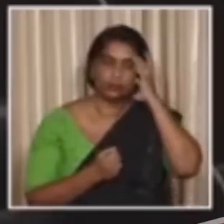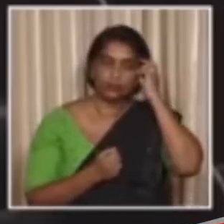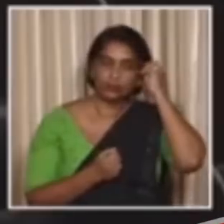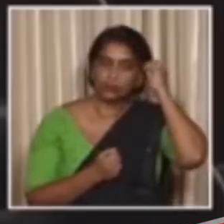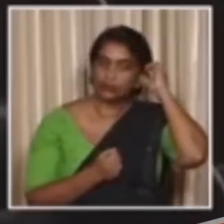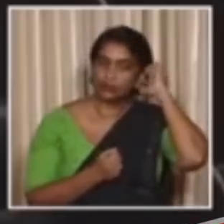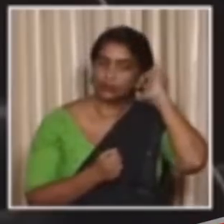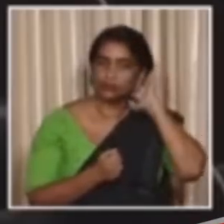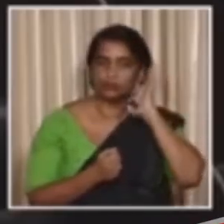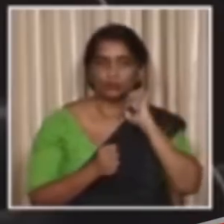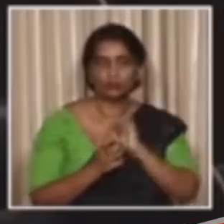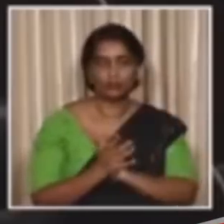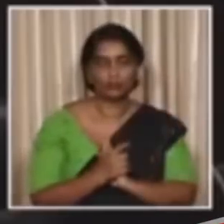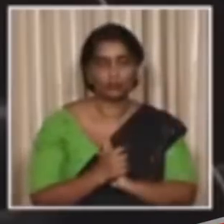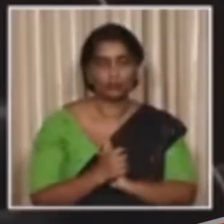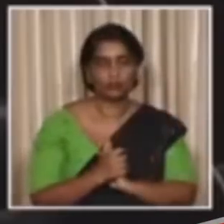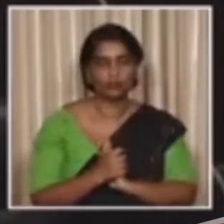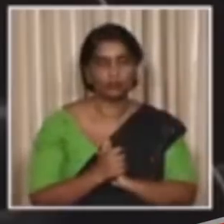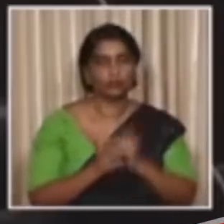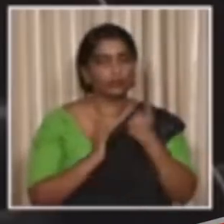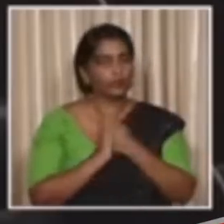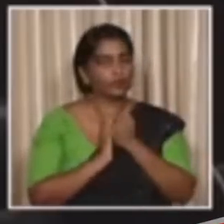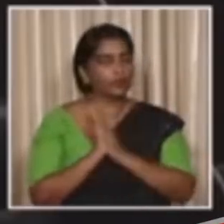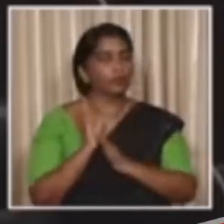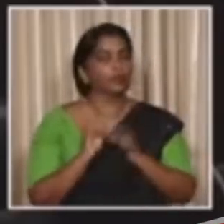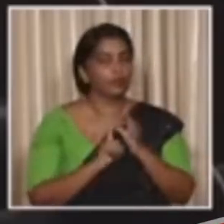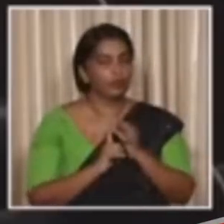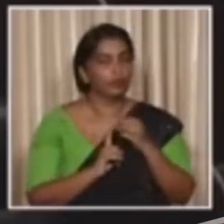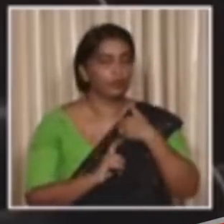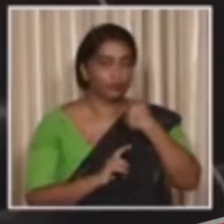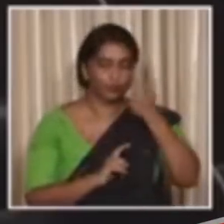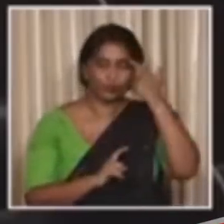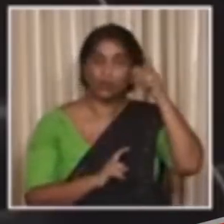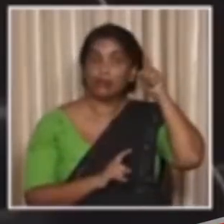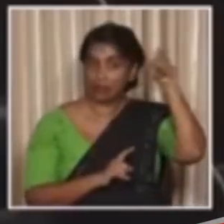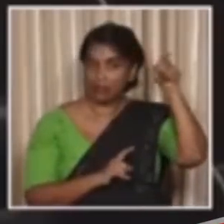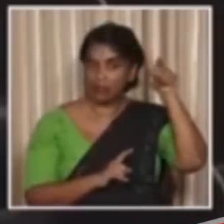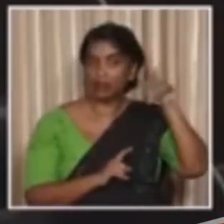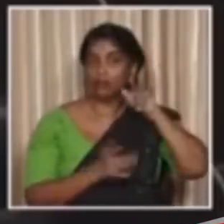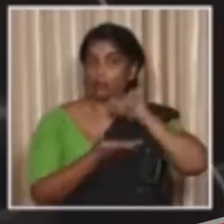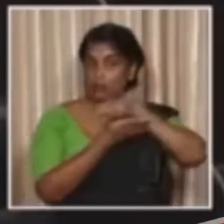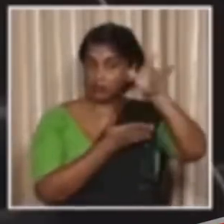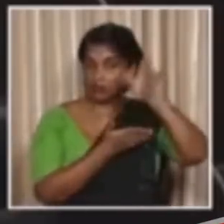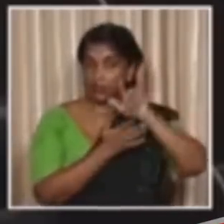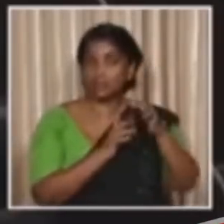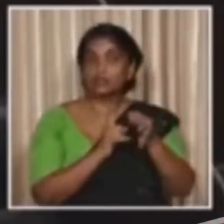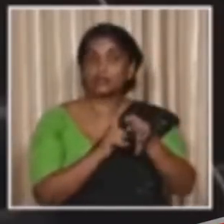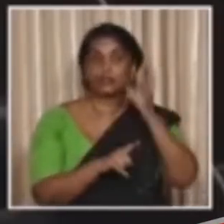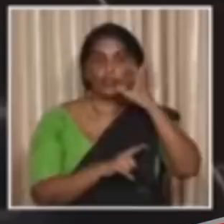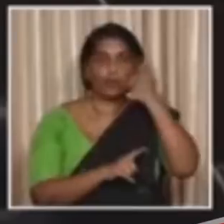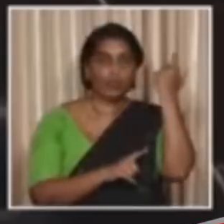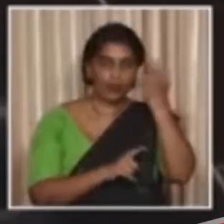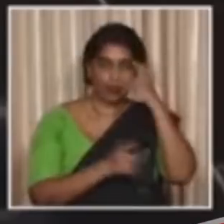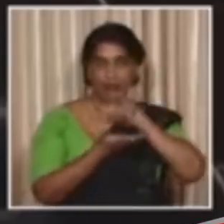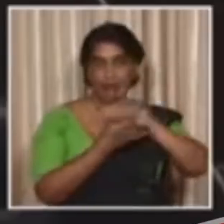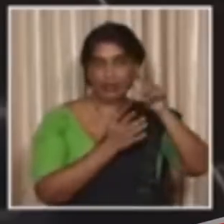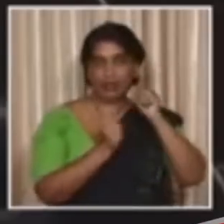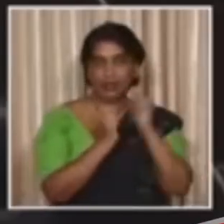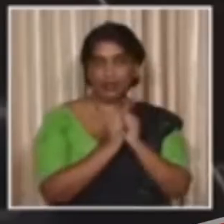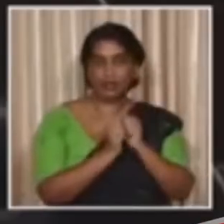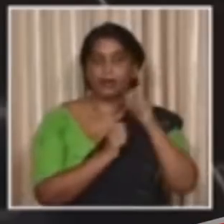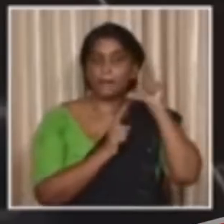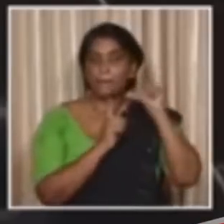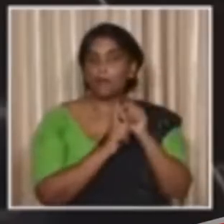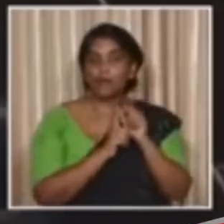දෙකක්. දෙක කාලයක් තිබෙනවා. ඒ මුලාසන හඬ මන්ත්‍රීතුමනි මම හොඳටම දන්නවා ඒ රටේ ගුවන් සේවයේ සභාපති කෙනෙක් හොයන්න ගත්තා. පැපුවා නියුගිනි